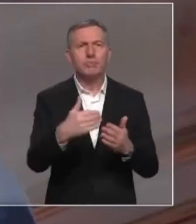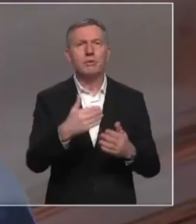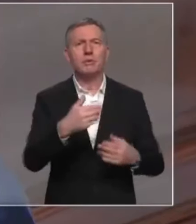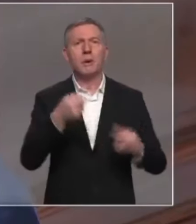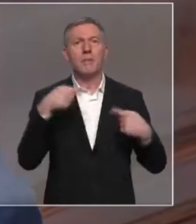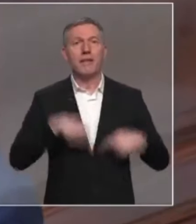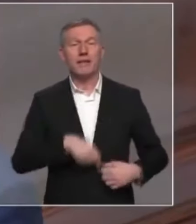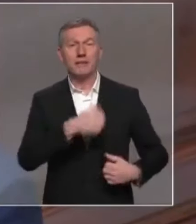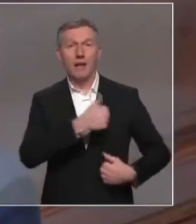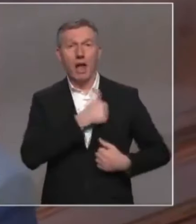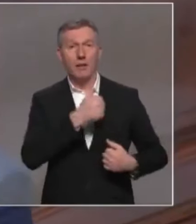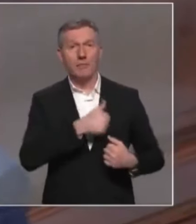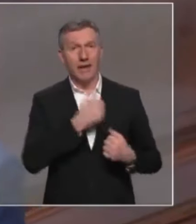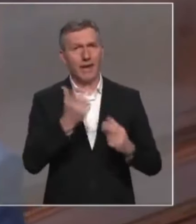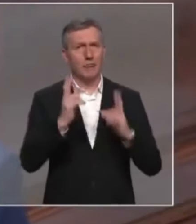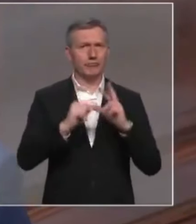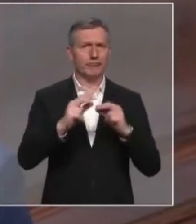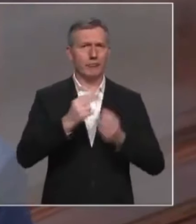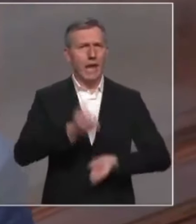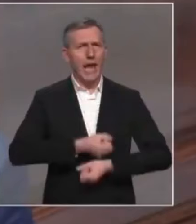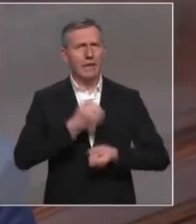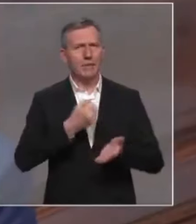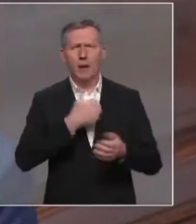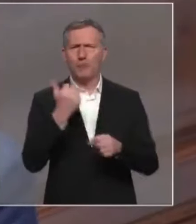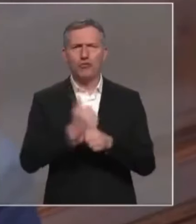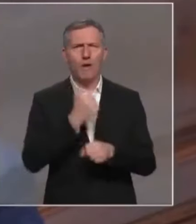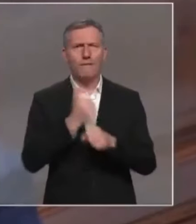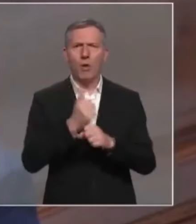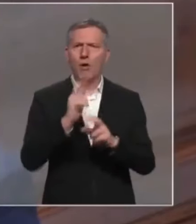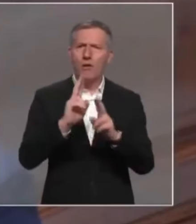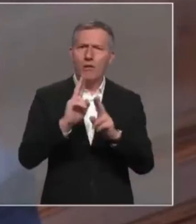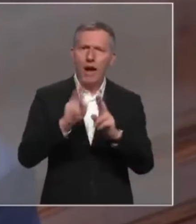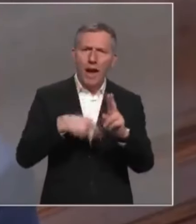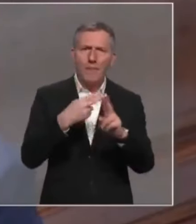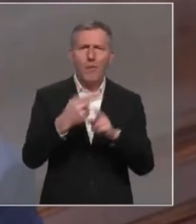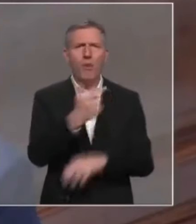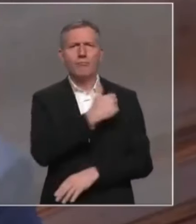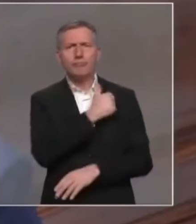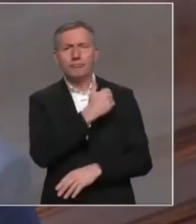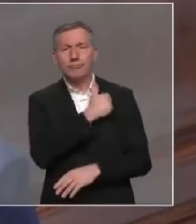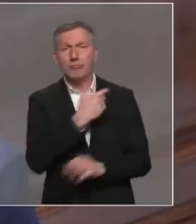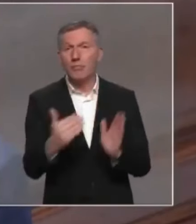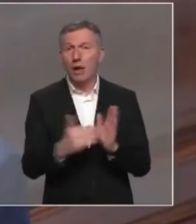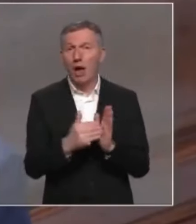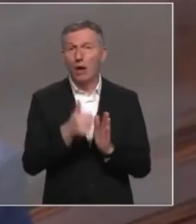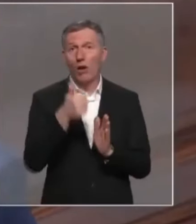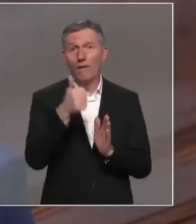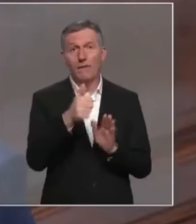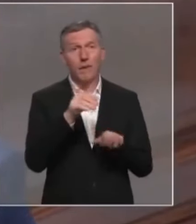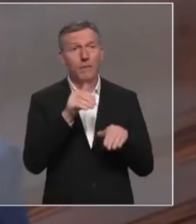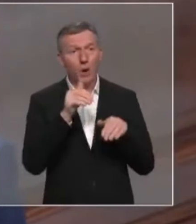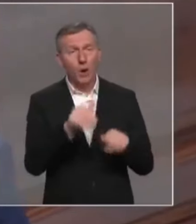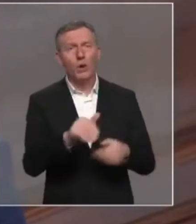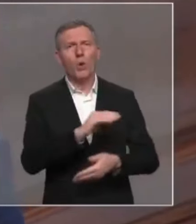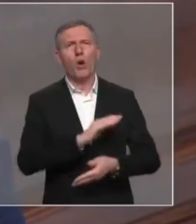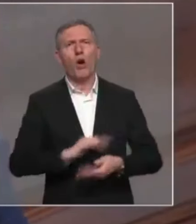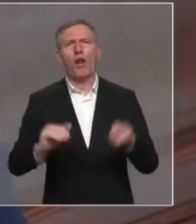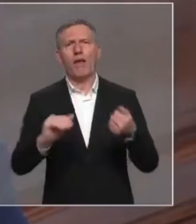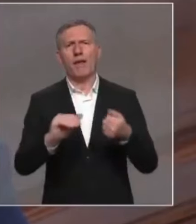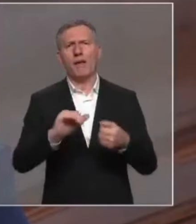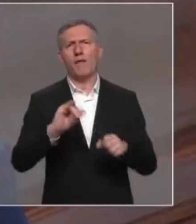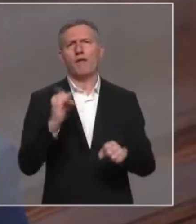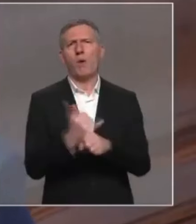Armées, Sébastien Lecornu, s'est exprimé systématiquement et répondu à vos interpellations, vous continuiez à relayer une